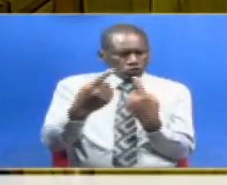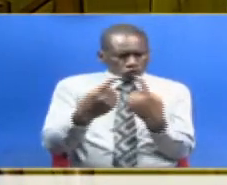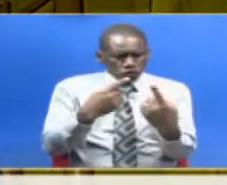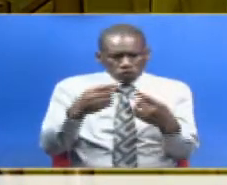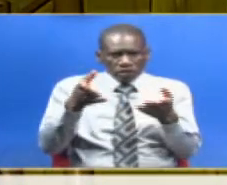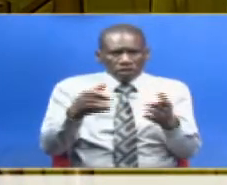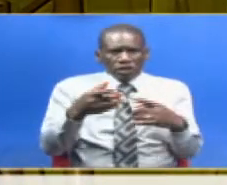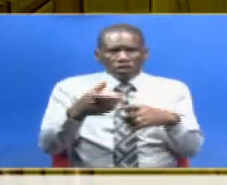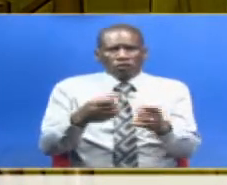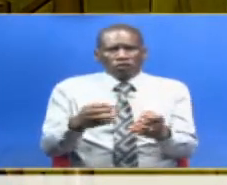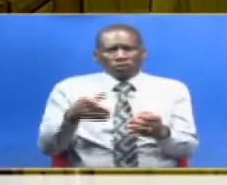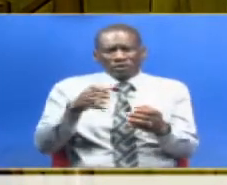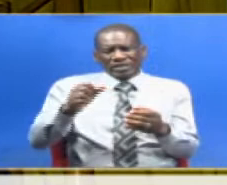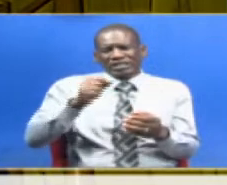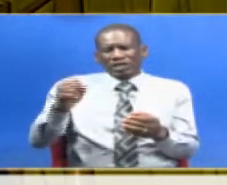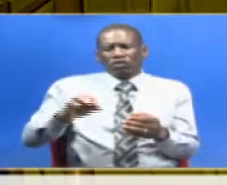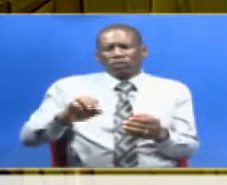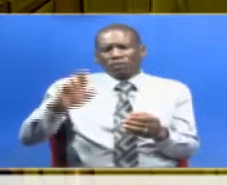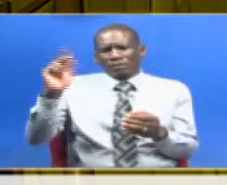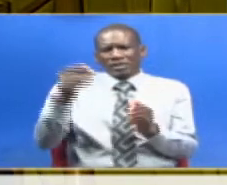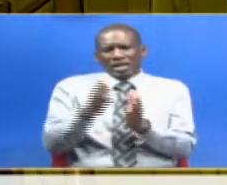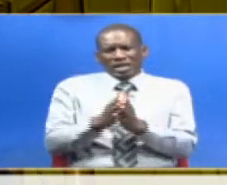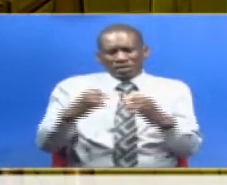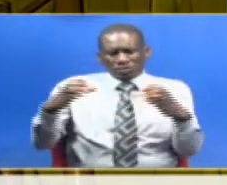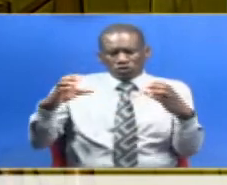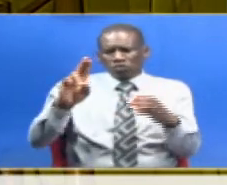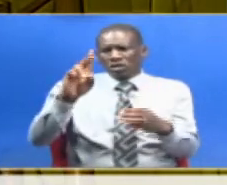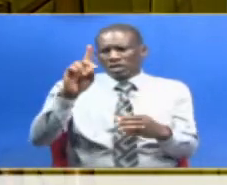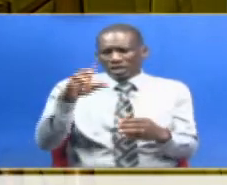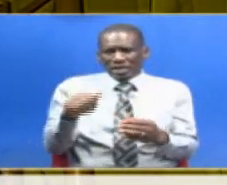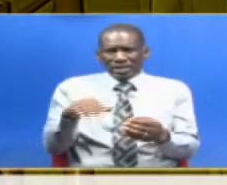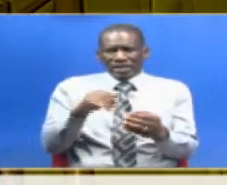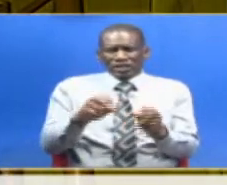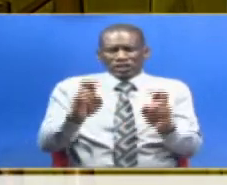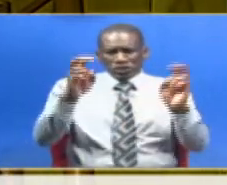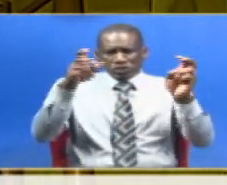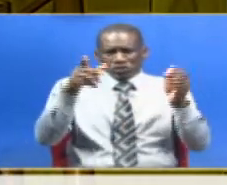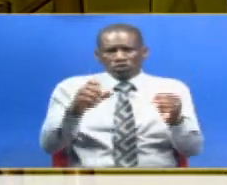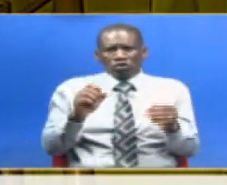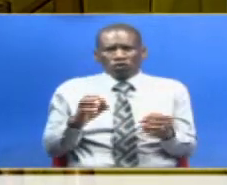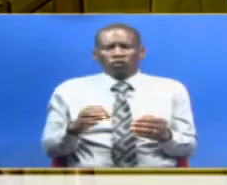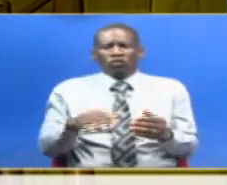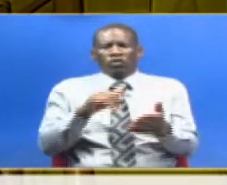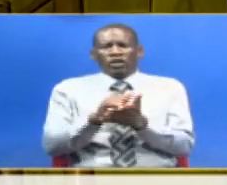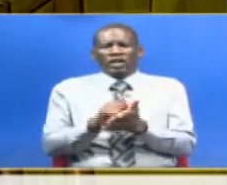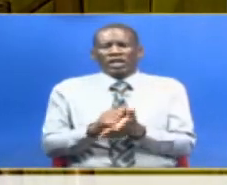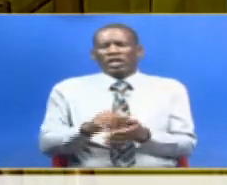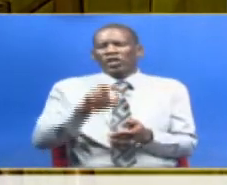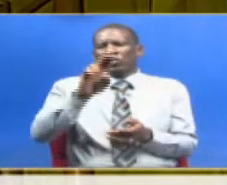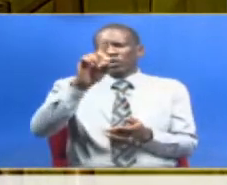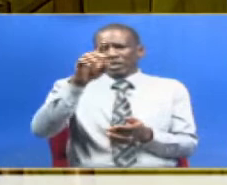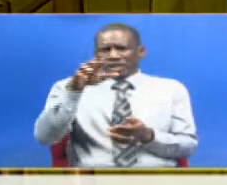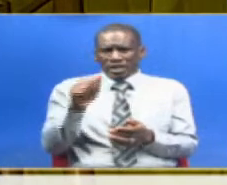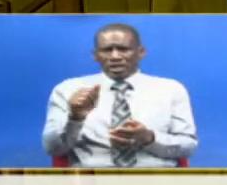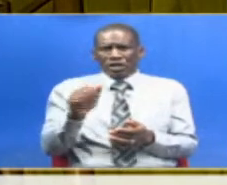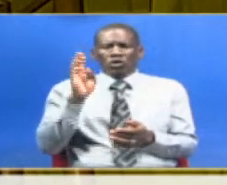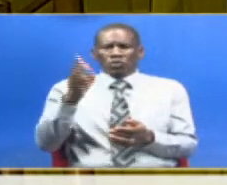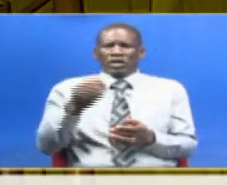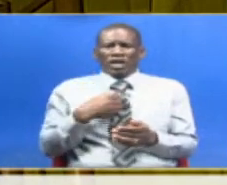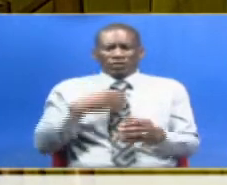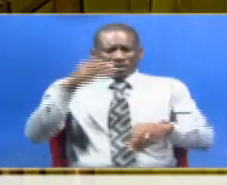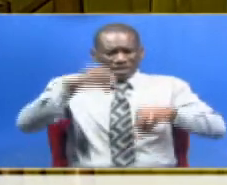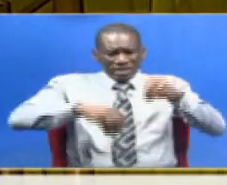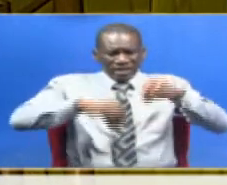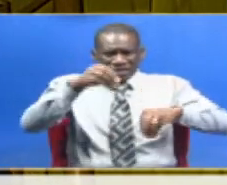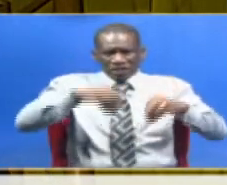kwa upande huu wa rais na upande huu wa chama hii ni jambo hili la kwamba chama hii itakuwa na uchaguzi